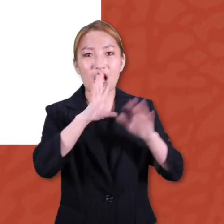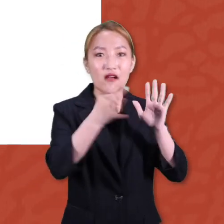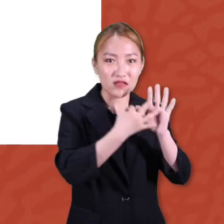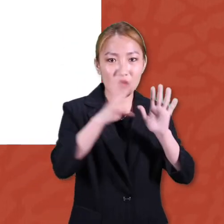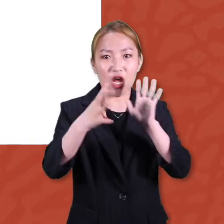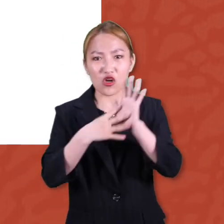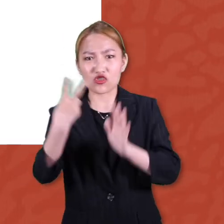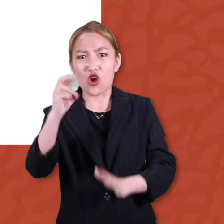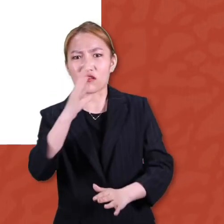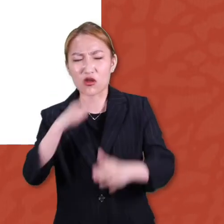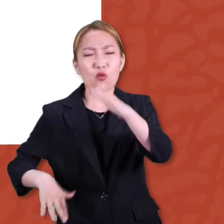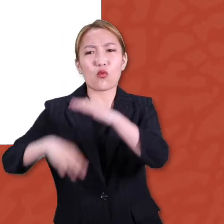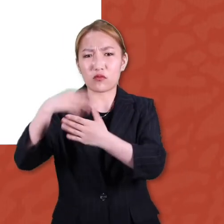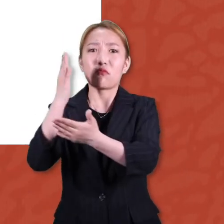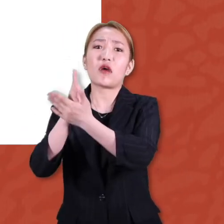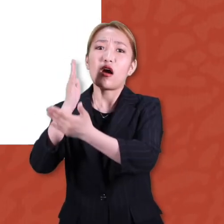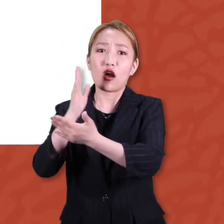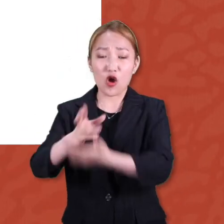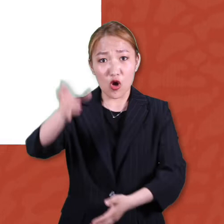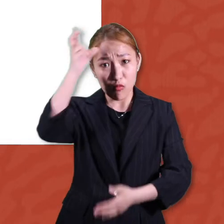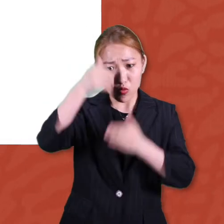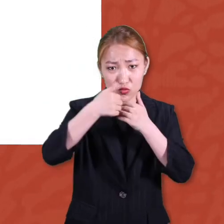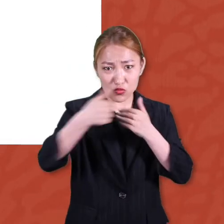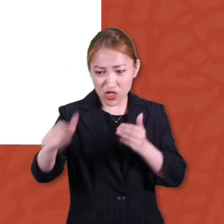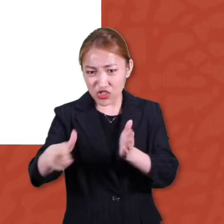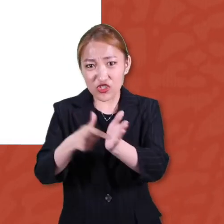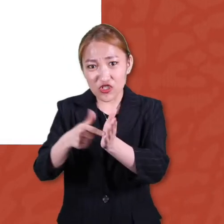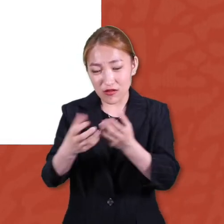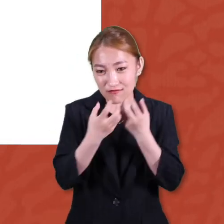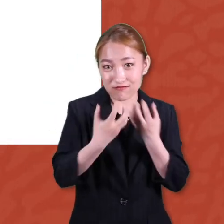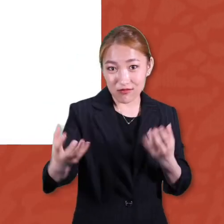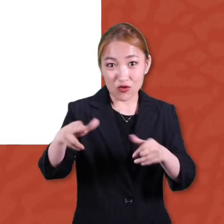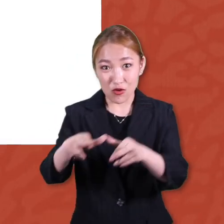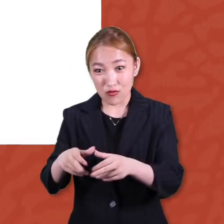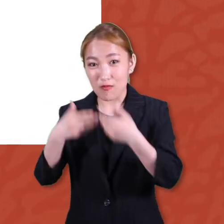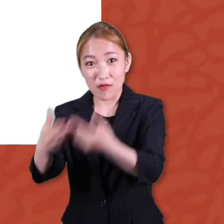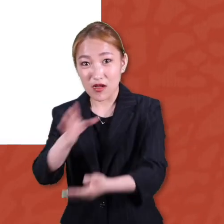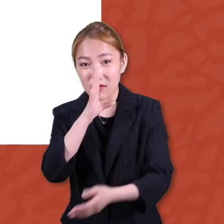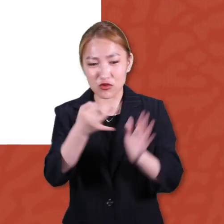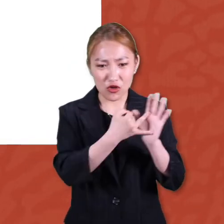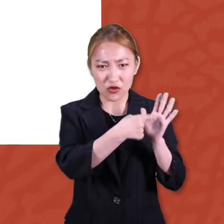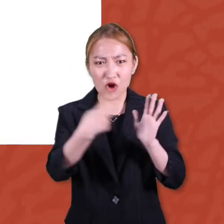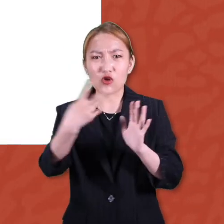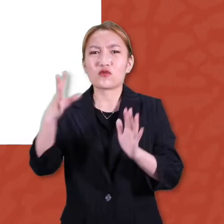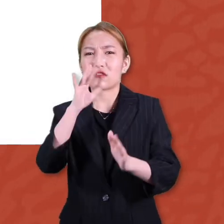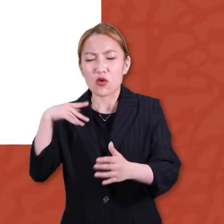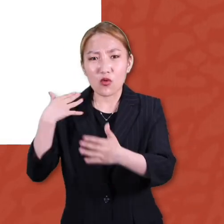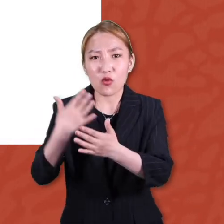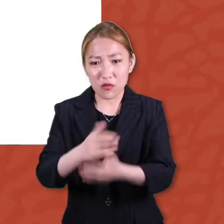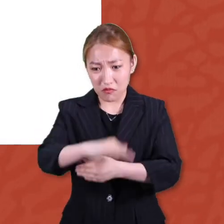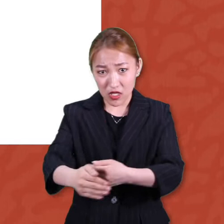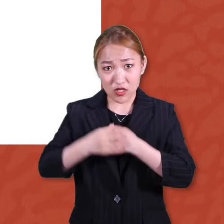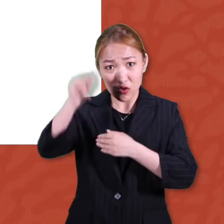байдаг. Боловсролын тусгай хэрэгцээтэй хүүхдүүдэд 7 наснаас эхлэн 24 нас хүртэл бие даан суралцах замаар